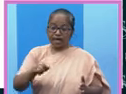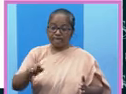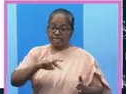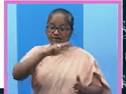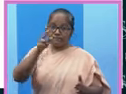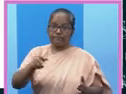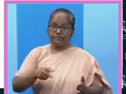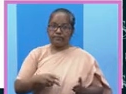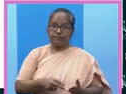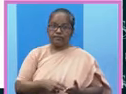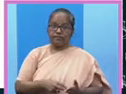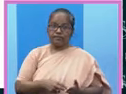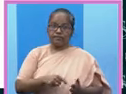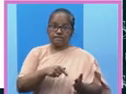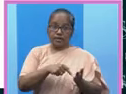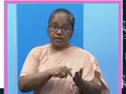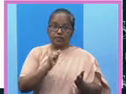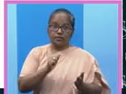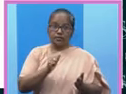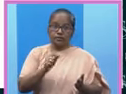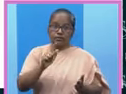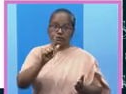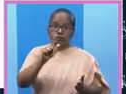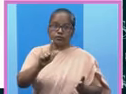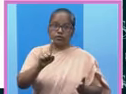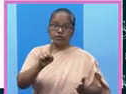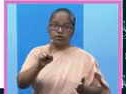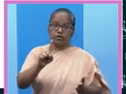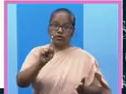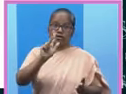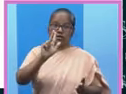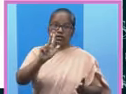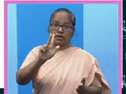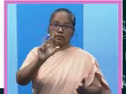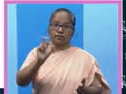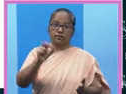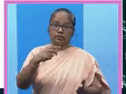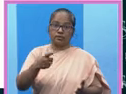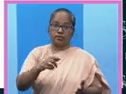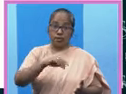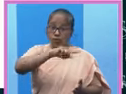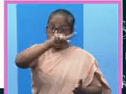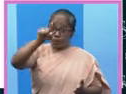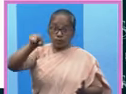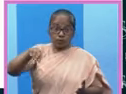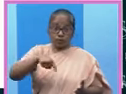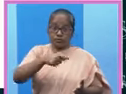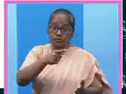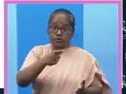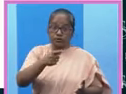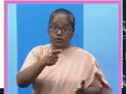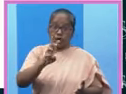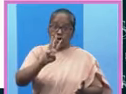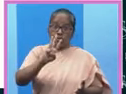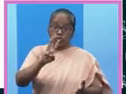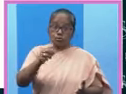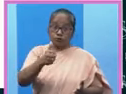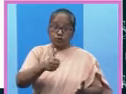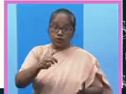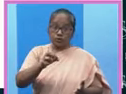180 டிகிரி. பரப்பளவு எப்படி, பாதி தானே, அதாவது முழுவதும் இருந்துச்சுன்னா 360 டிகிரியை